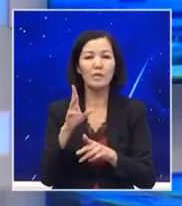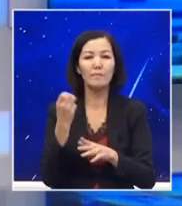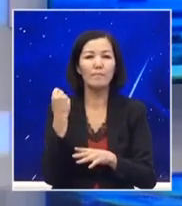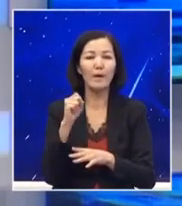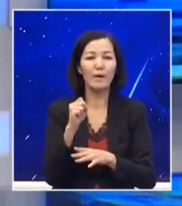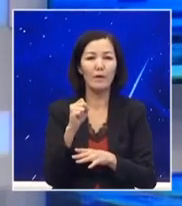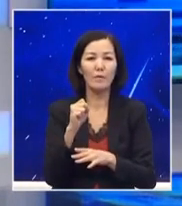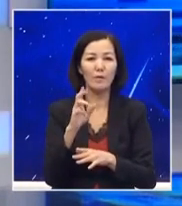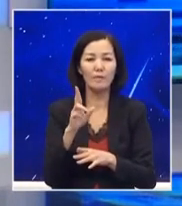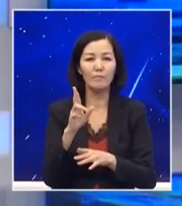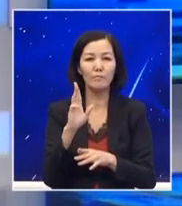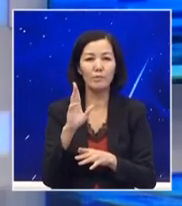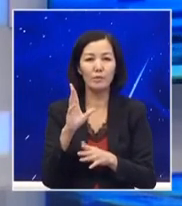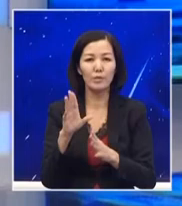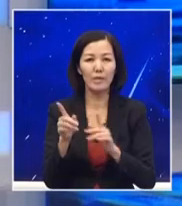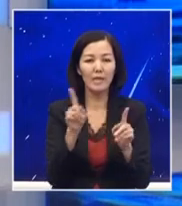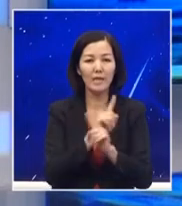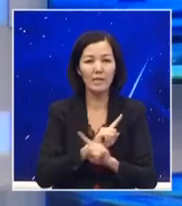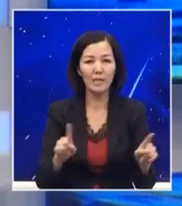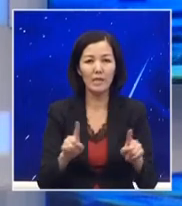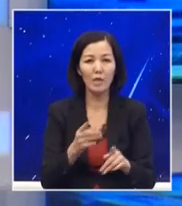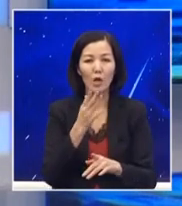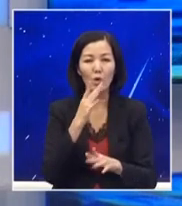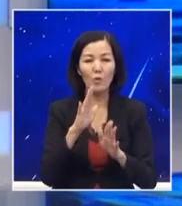байқау биыл несімен ерекшеленді? Алматыда ұлттық